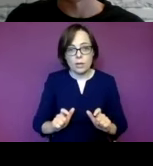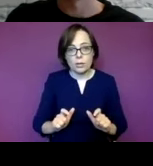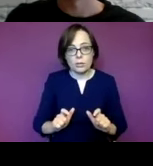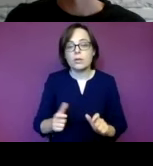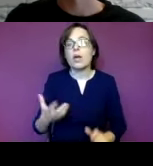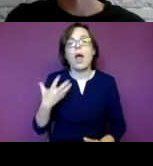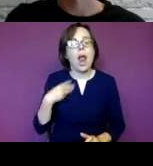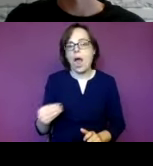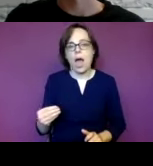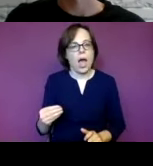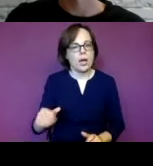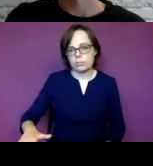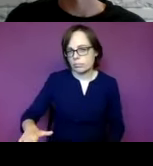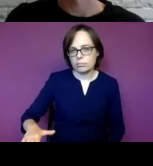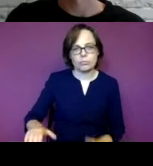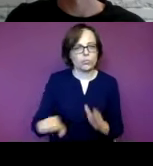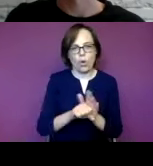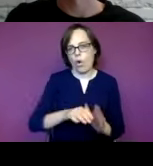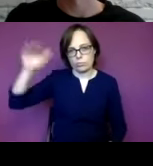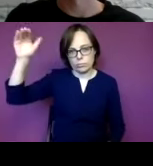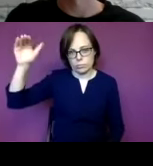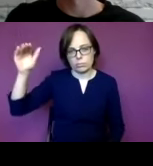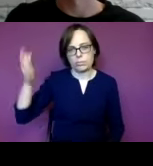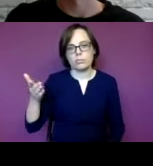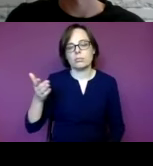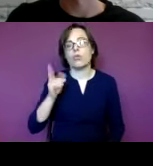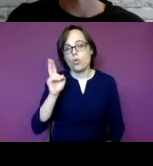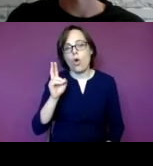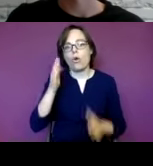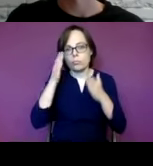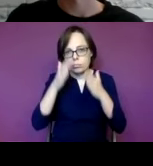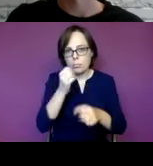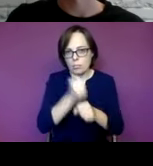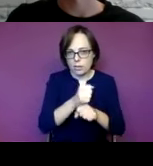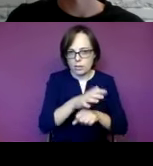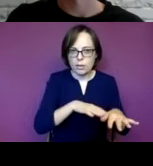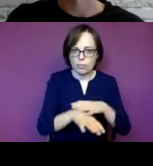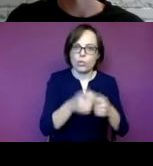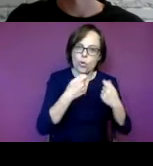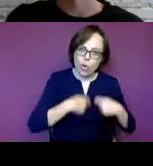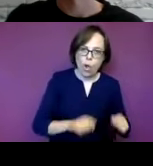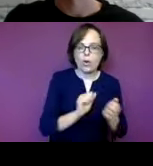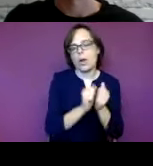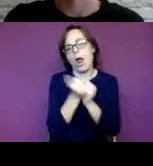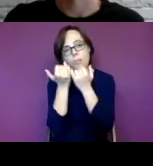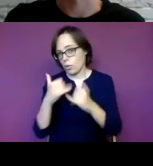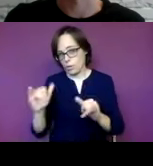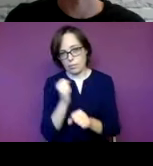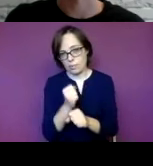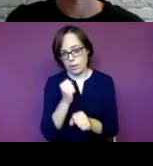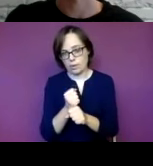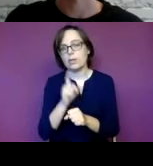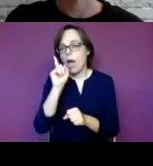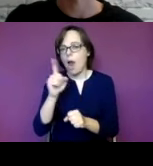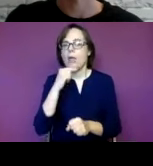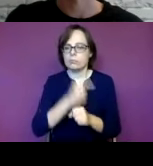wieku, którzy albo trudnią się nadal rolnictwem, albo pracują w zupełnie innych gałęziach, ale mimo wszystko